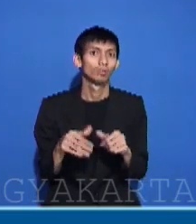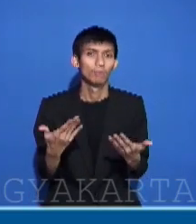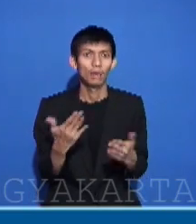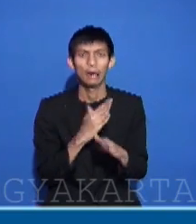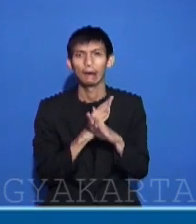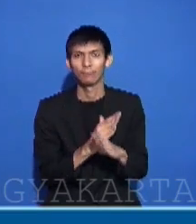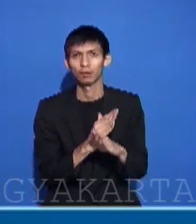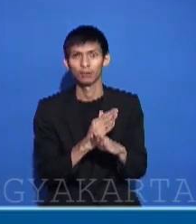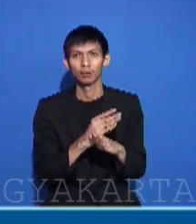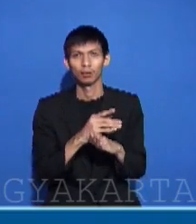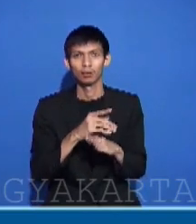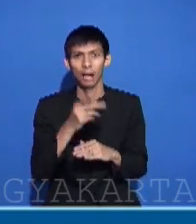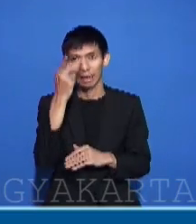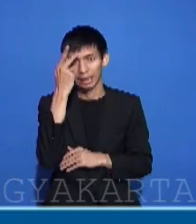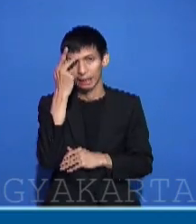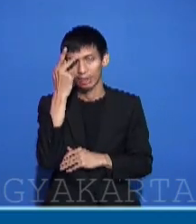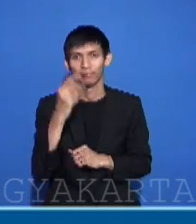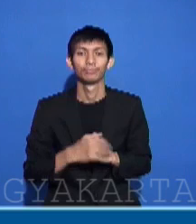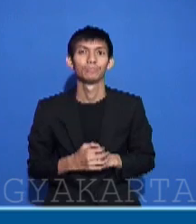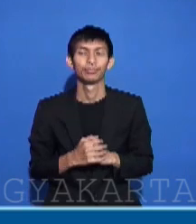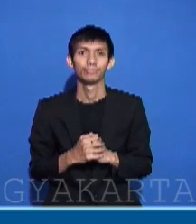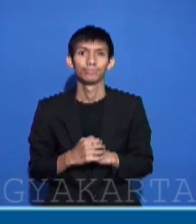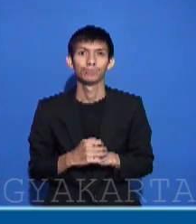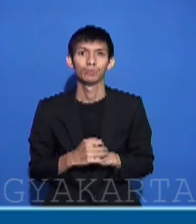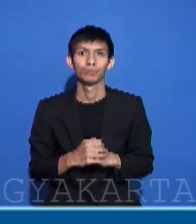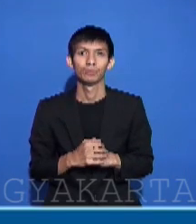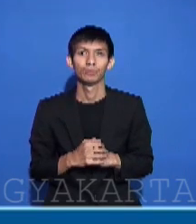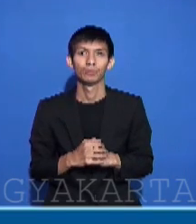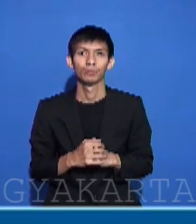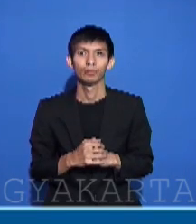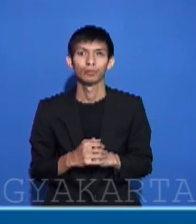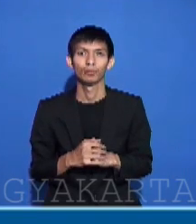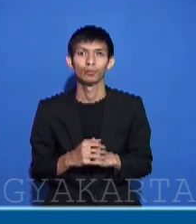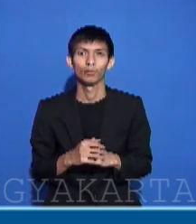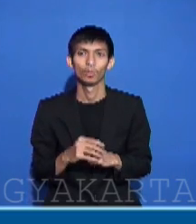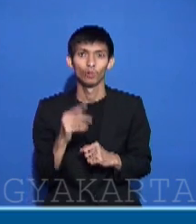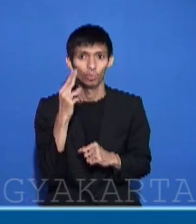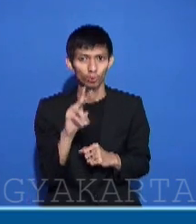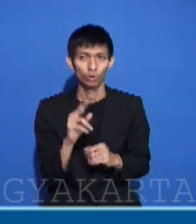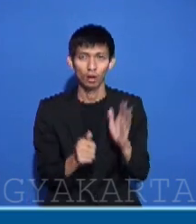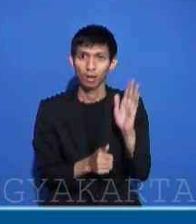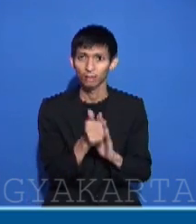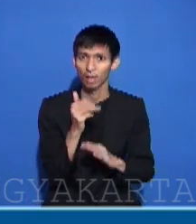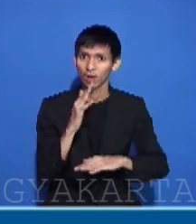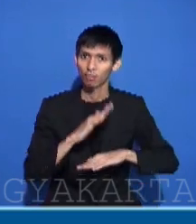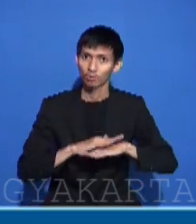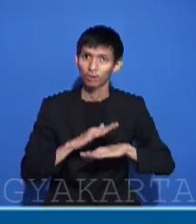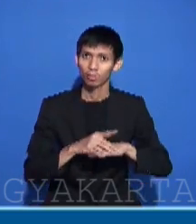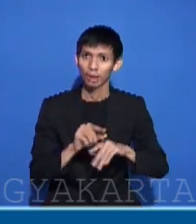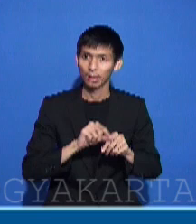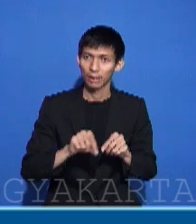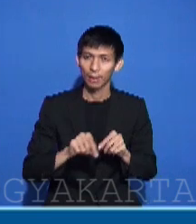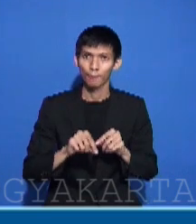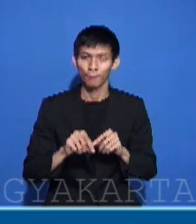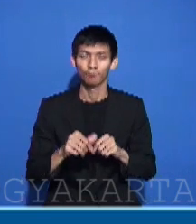tumrapipun masyarakat Jawi ing setunggaling upacara adat kados Wiwit Ron Dadap SP Menik Ugi moten Nate katalumpen taneman Dadap